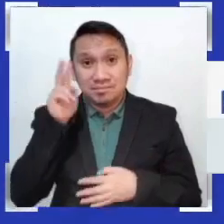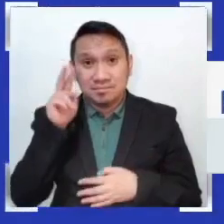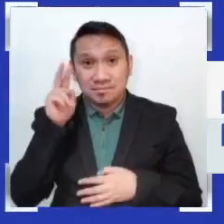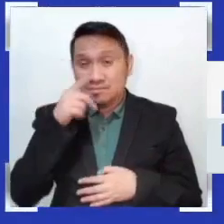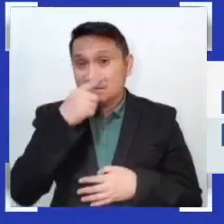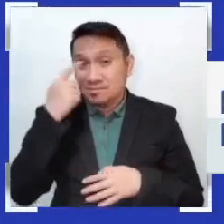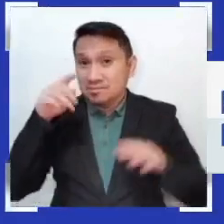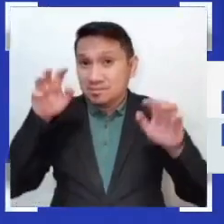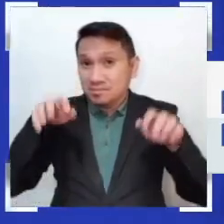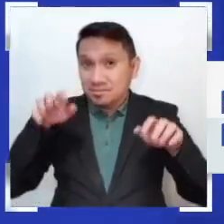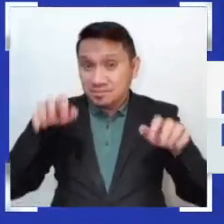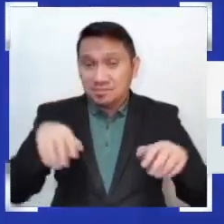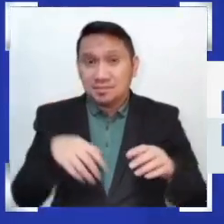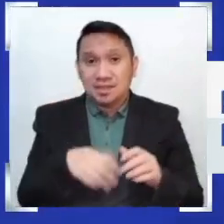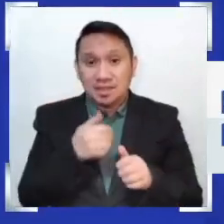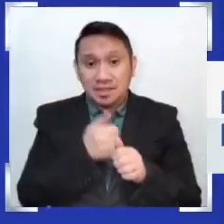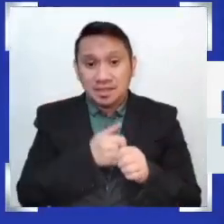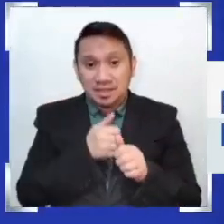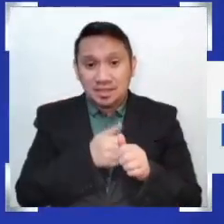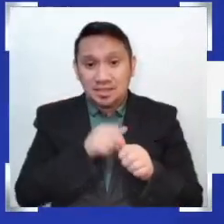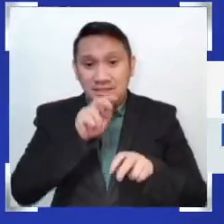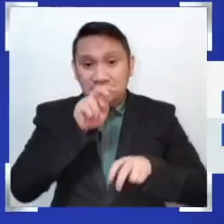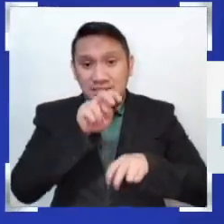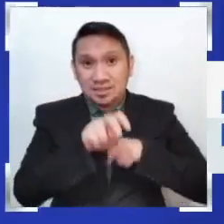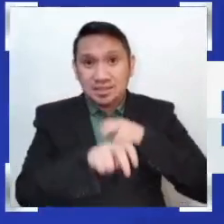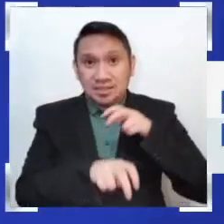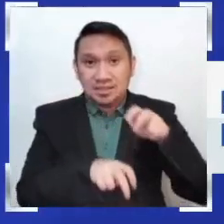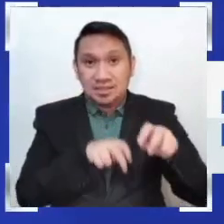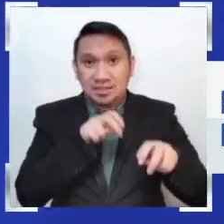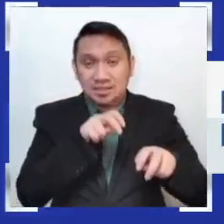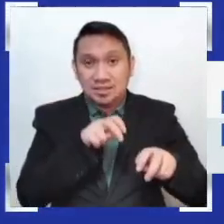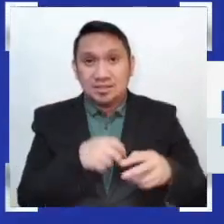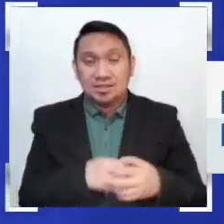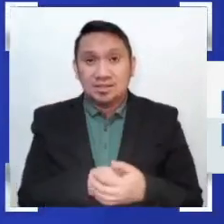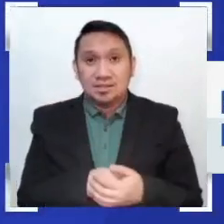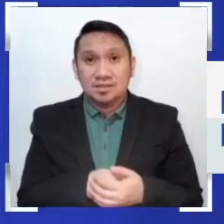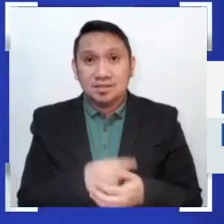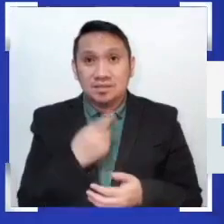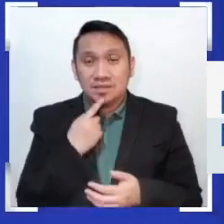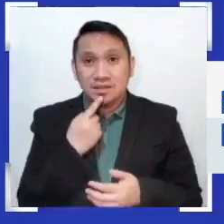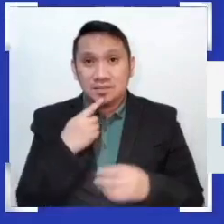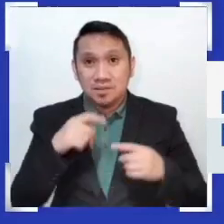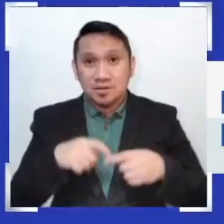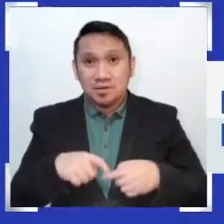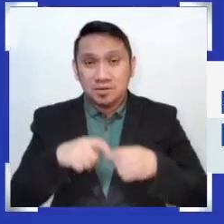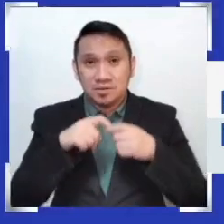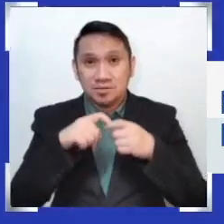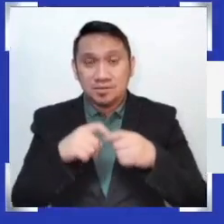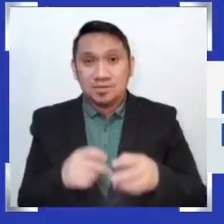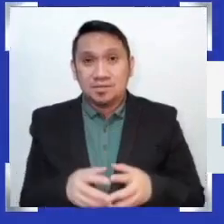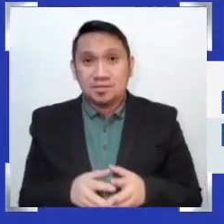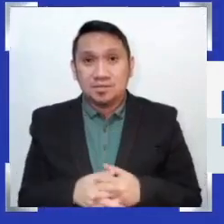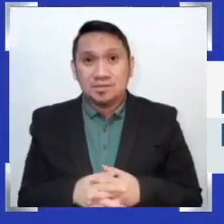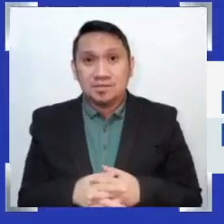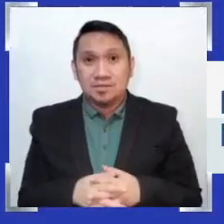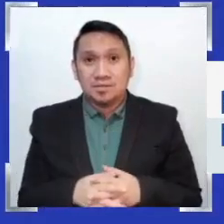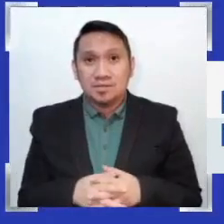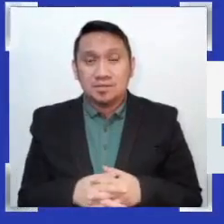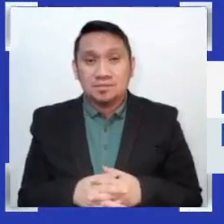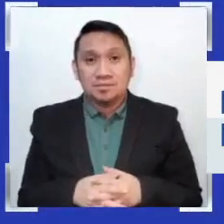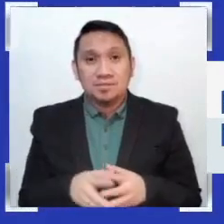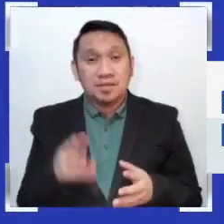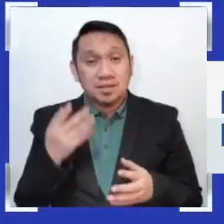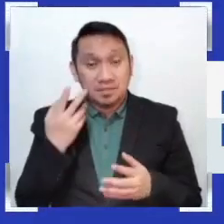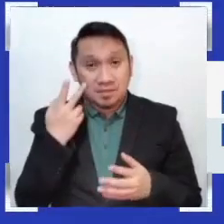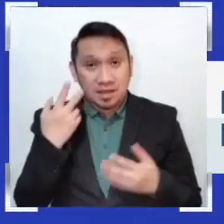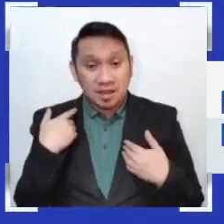isa-isang pinababa ng operator ng amusement ride ang mga nakasakay at sinuspinde ang operasyon nito. Inasistihan din daw sila ng staff sa